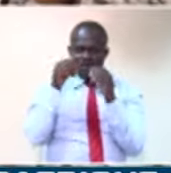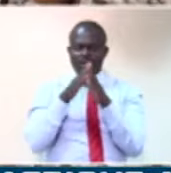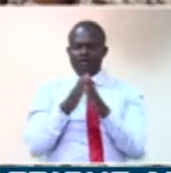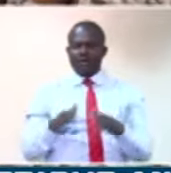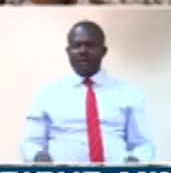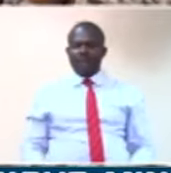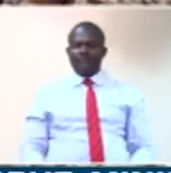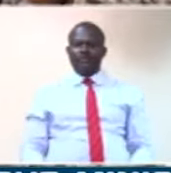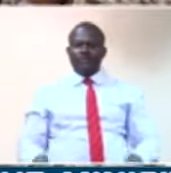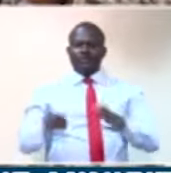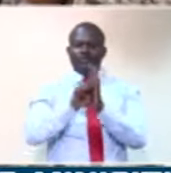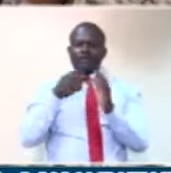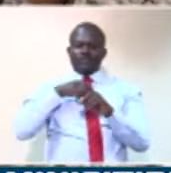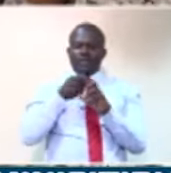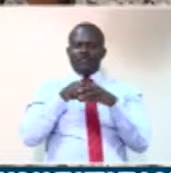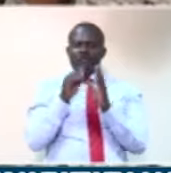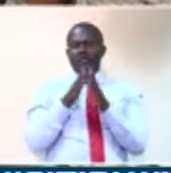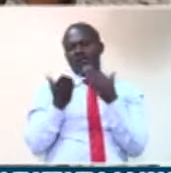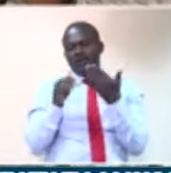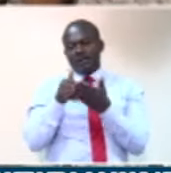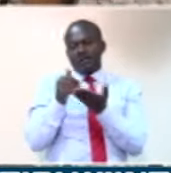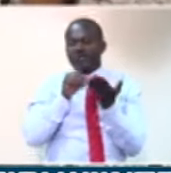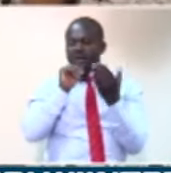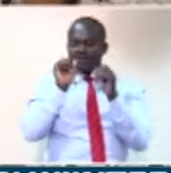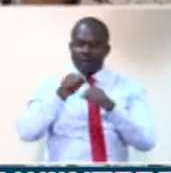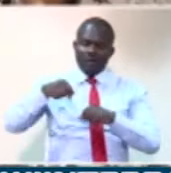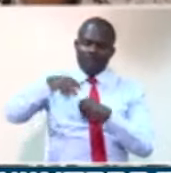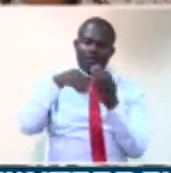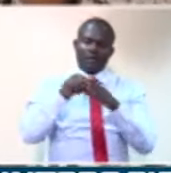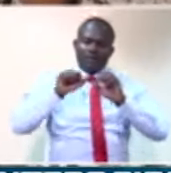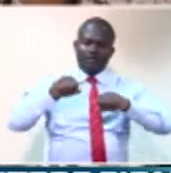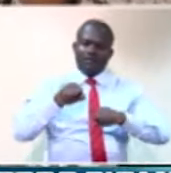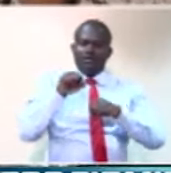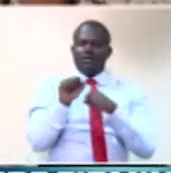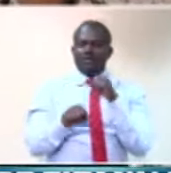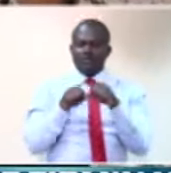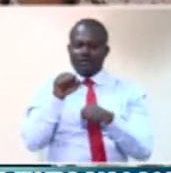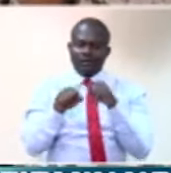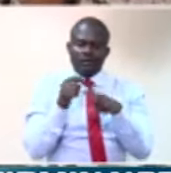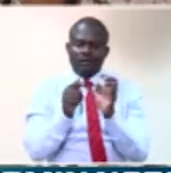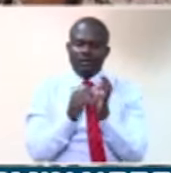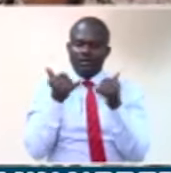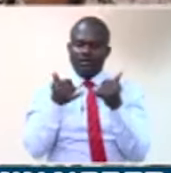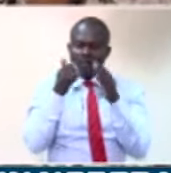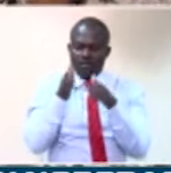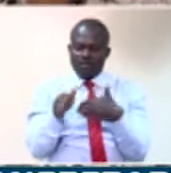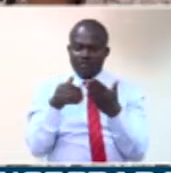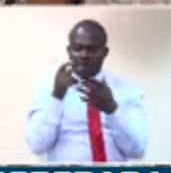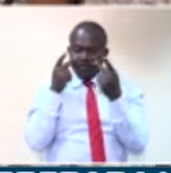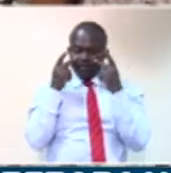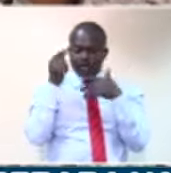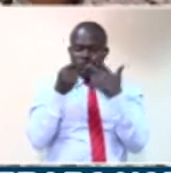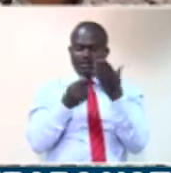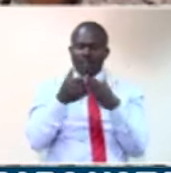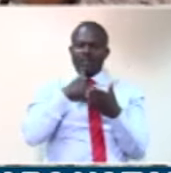Tuvuga nk'umuntu yavaga mu mujyi wenda hano hari ibiziba ntabashe kugenda kuri moto cyangwa ku kagare, ariko umuntu azajya abona ibintu afite